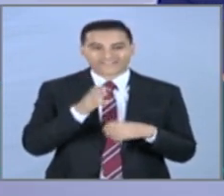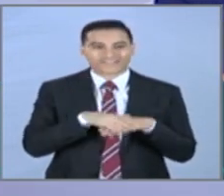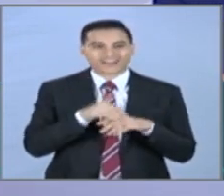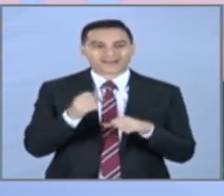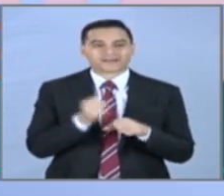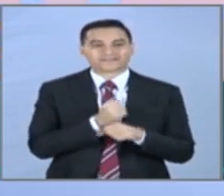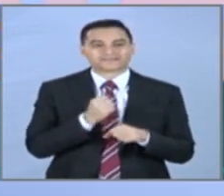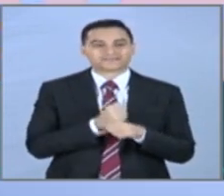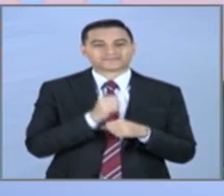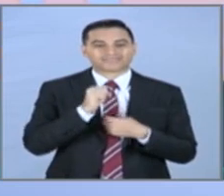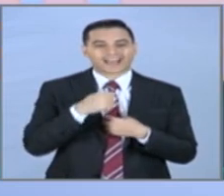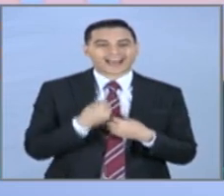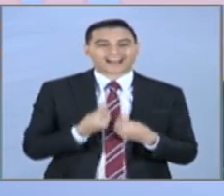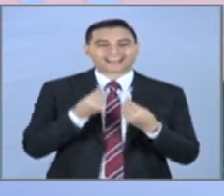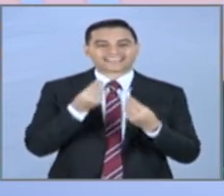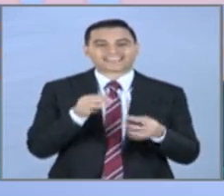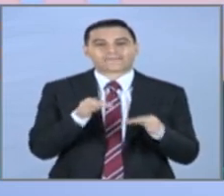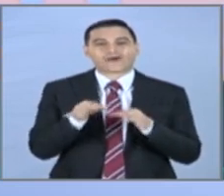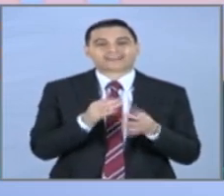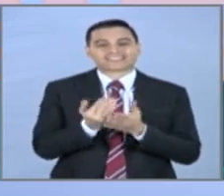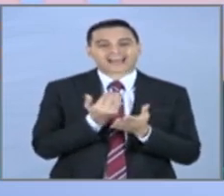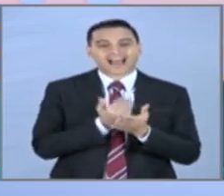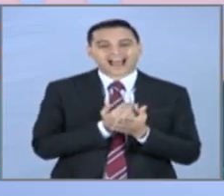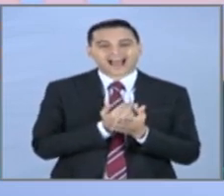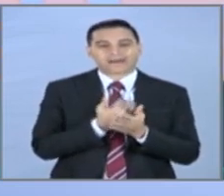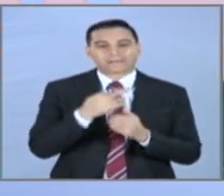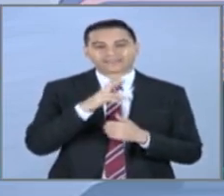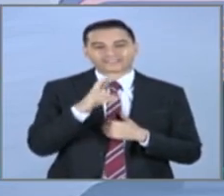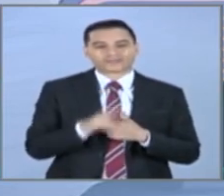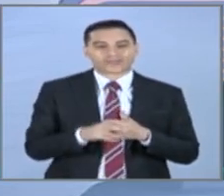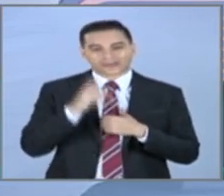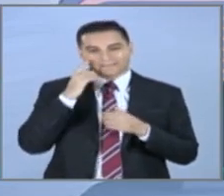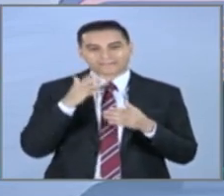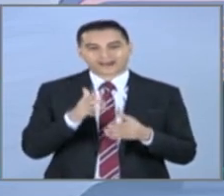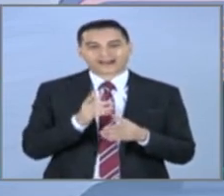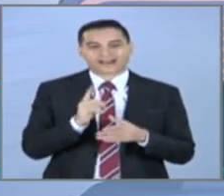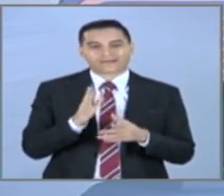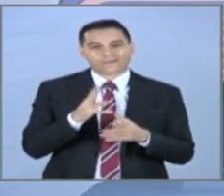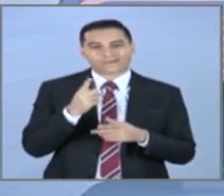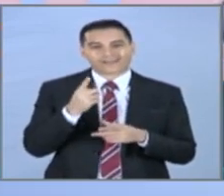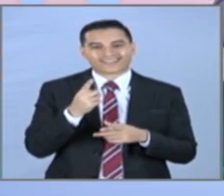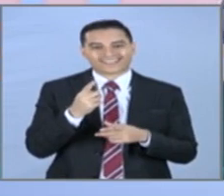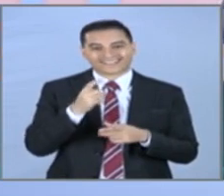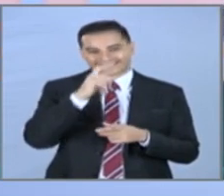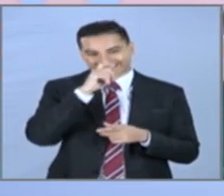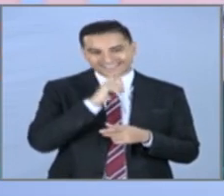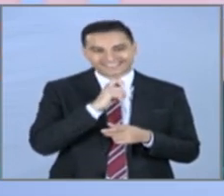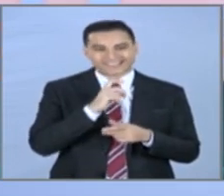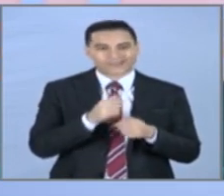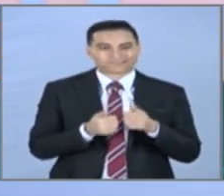ملعبكم، ده انا اديت لكم الاجابه قبل ما اسال السؤال. ما حضرتك ممكن تكون بتوقعنا، الله اعلم. دكتور